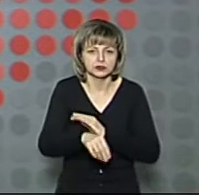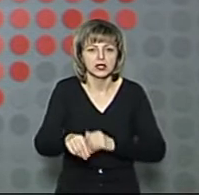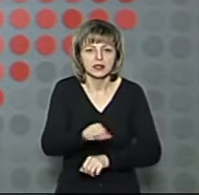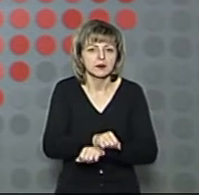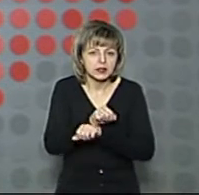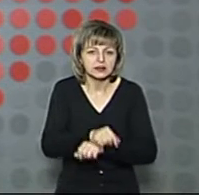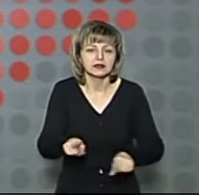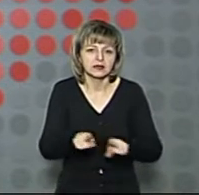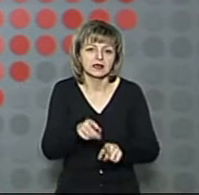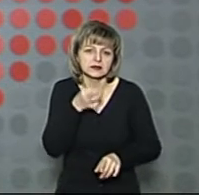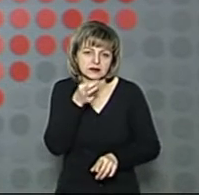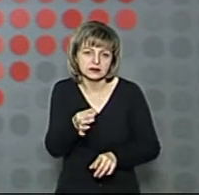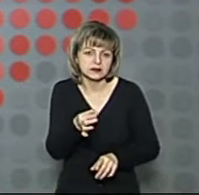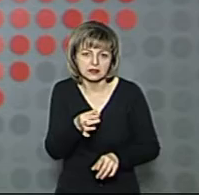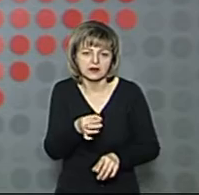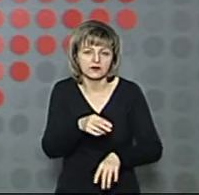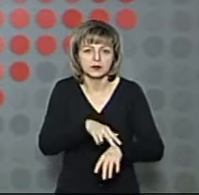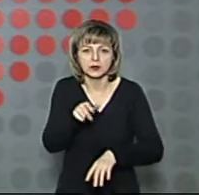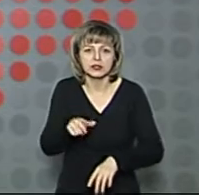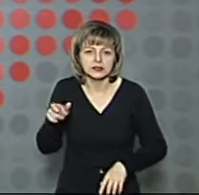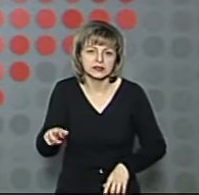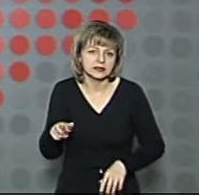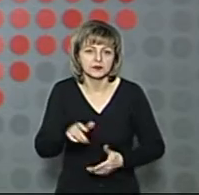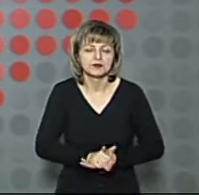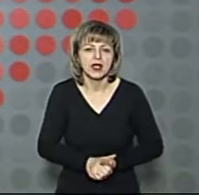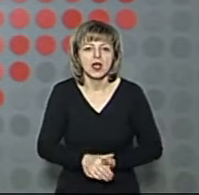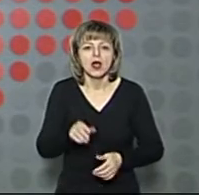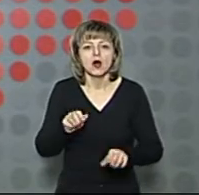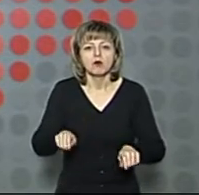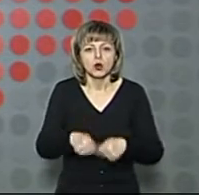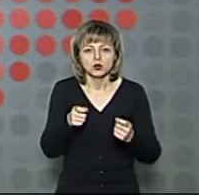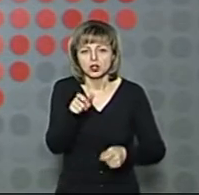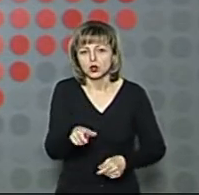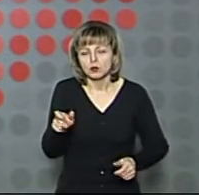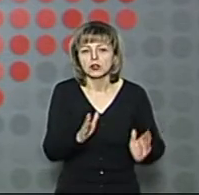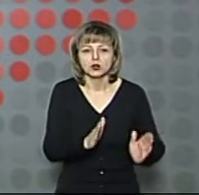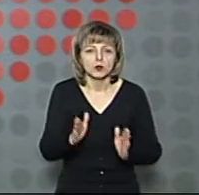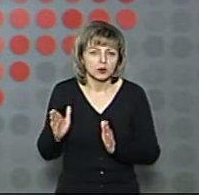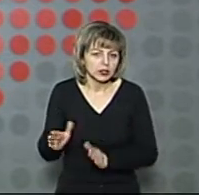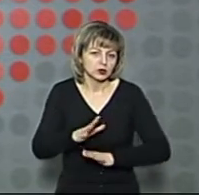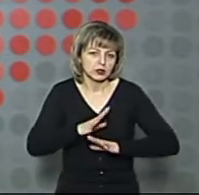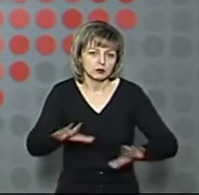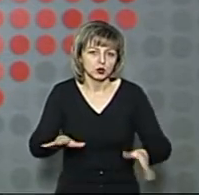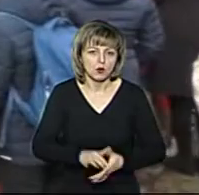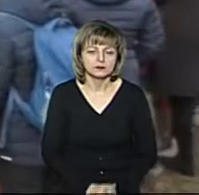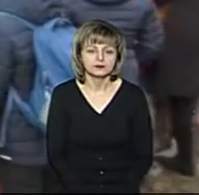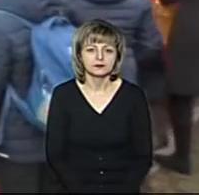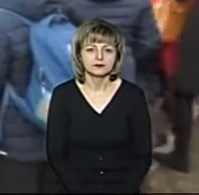назвав Суспільному заступник керівника обласної поліції Сергій Козак. Порушень громадського порядку, з його слів, не було.